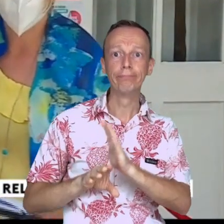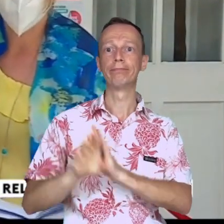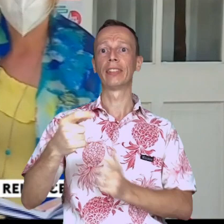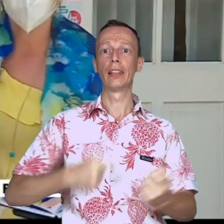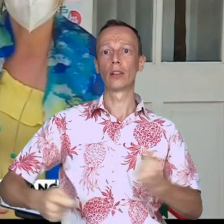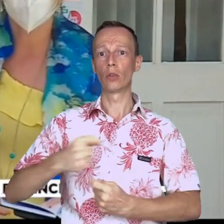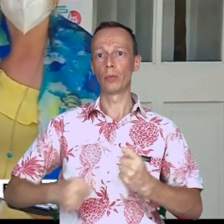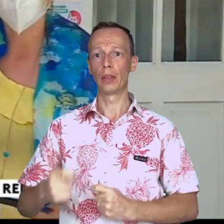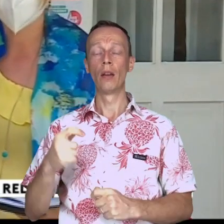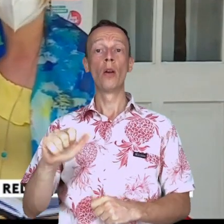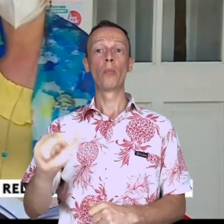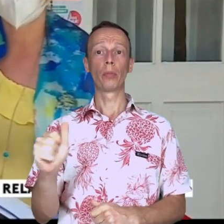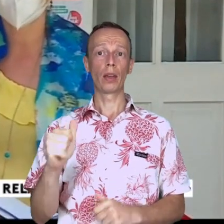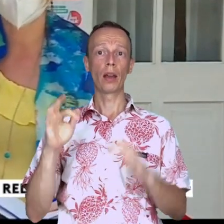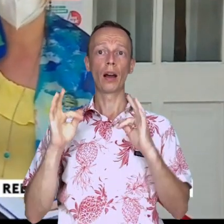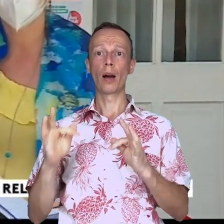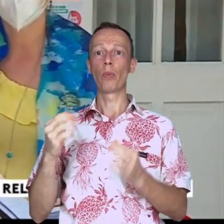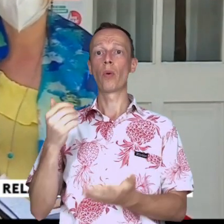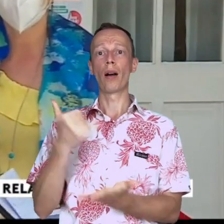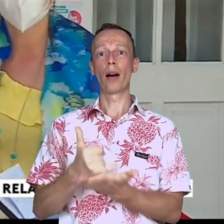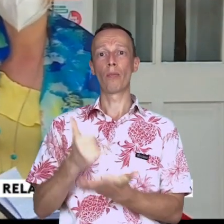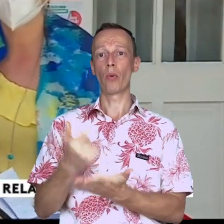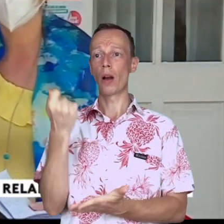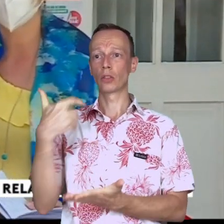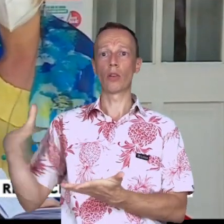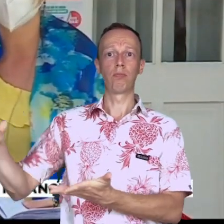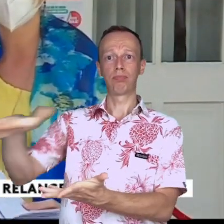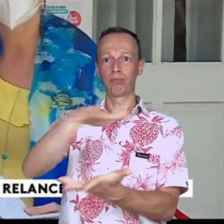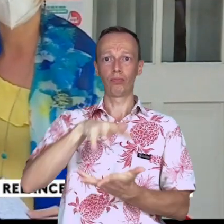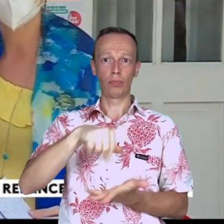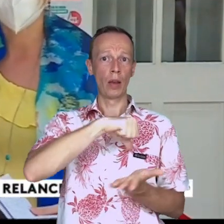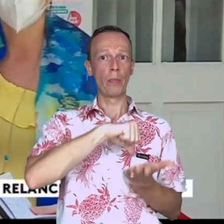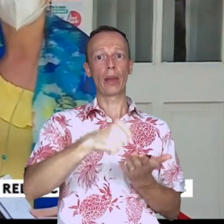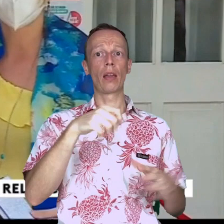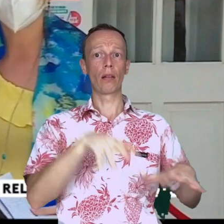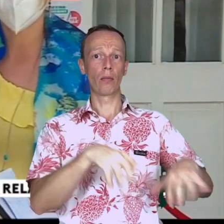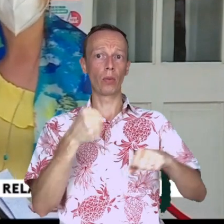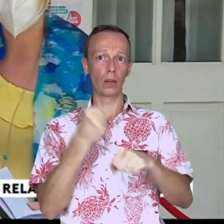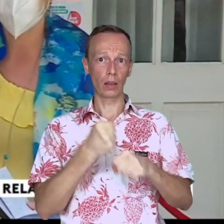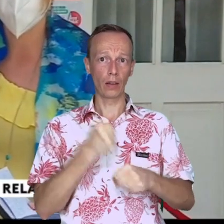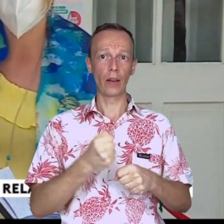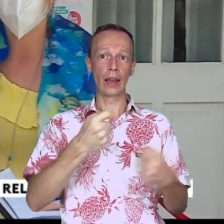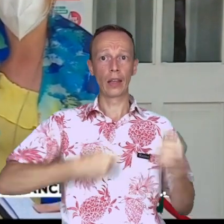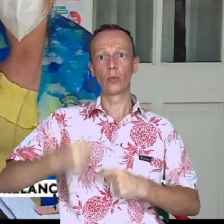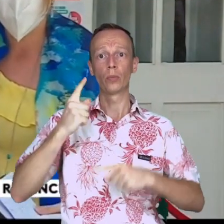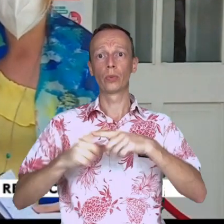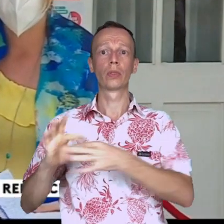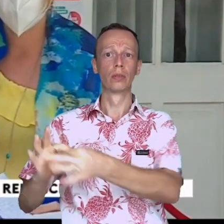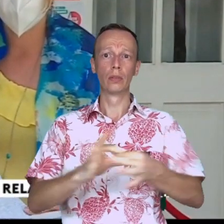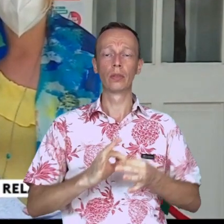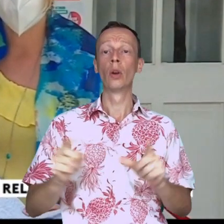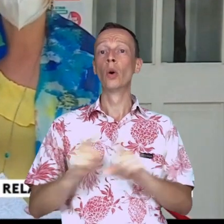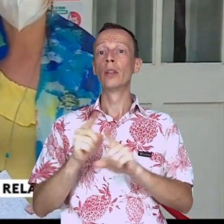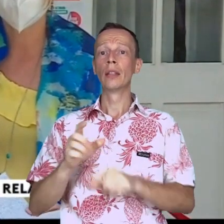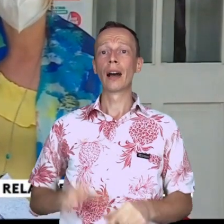présentation. Le fonctionnement, d'abord, avec l'argent récolté par les impôts pour financer les emplois, l'économie et la solidarité. Et